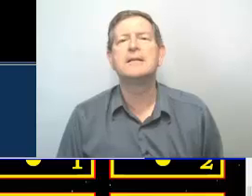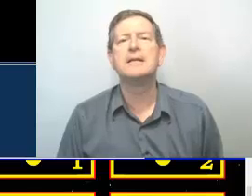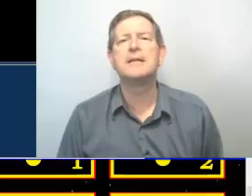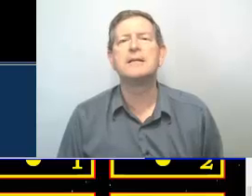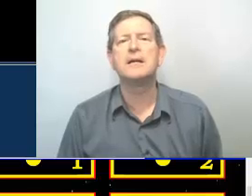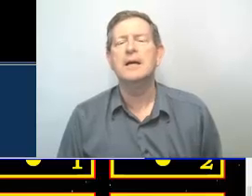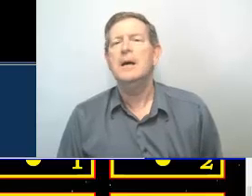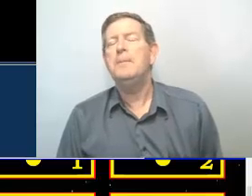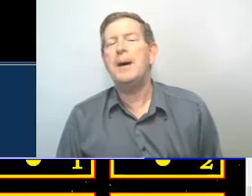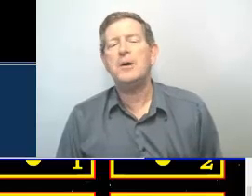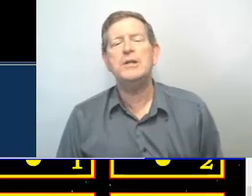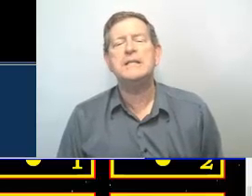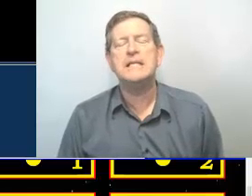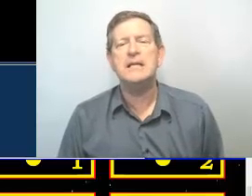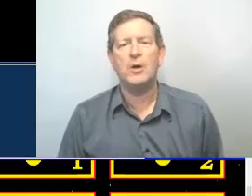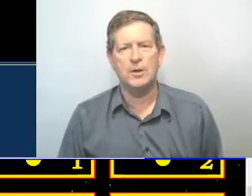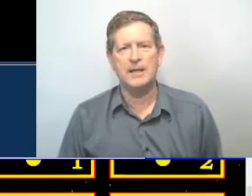parle-t-il?